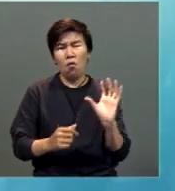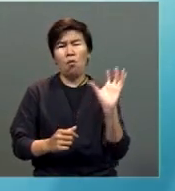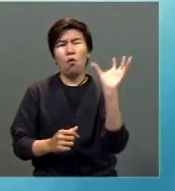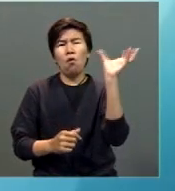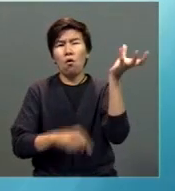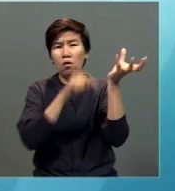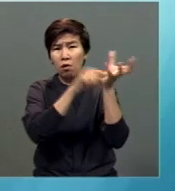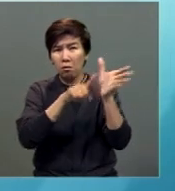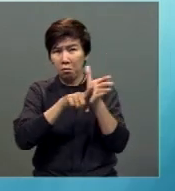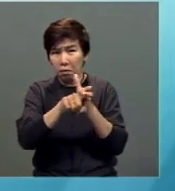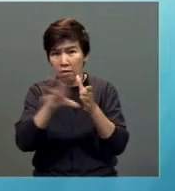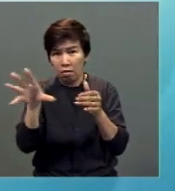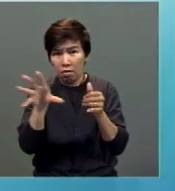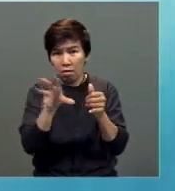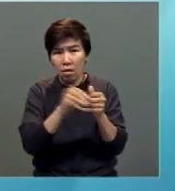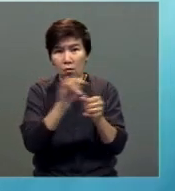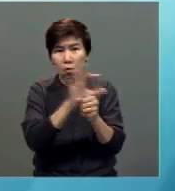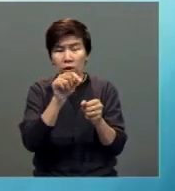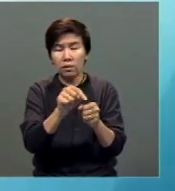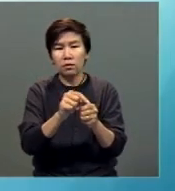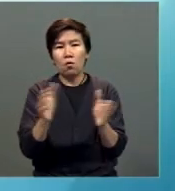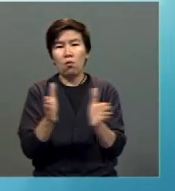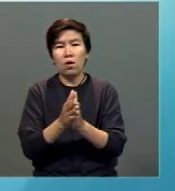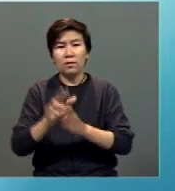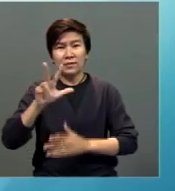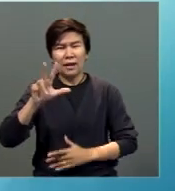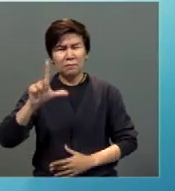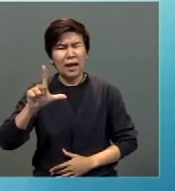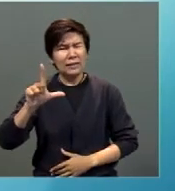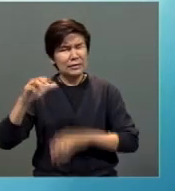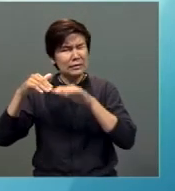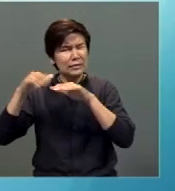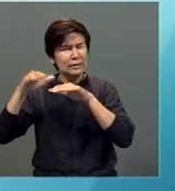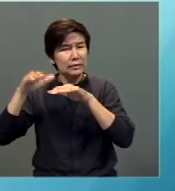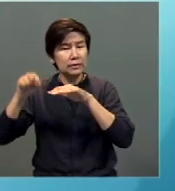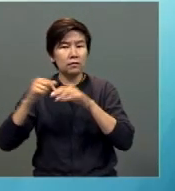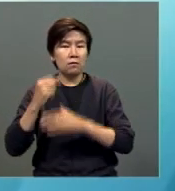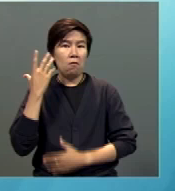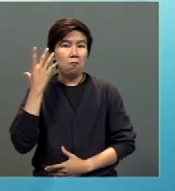ทำให้ตัวเลขรวมของทั้งโลกนะครับไปที่ 3ล้าน 3แสนเศษนะครับเกิดขึ้นใหม่เมื่อวานนี้ 8